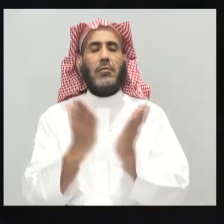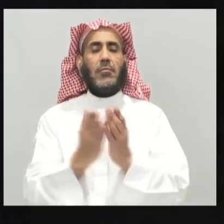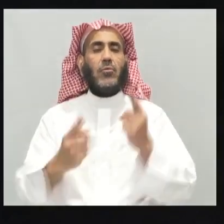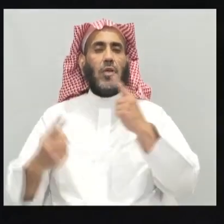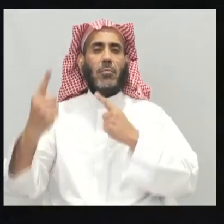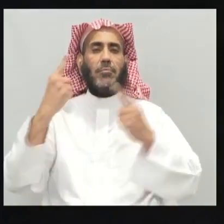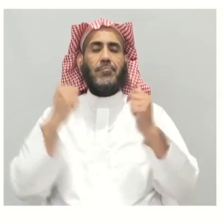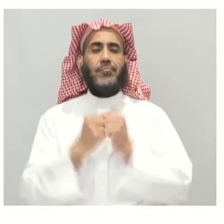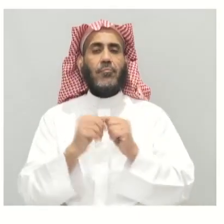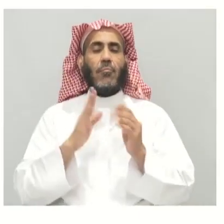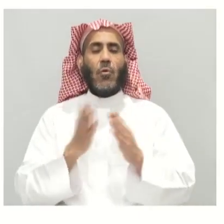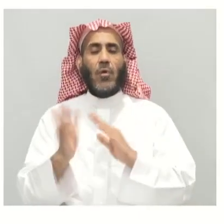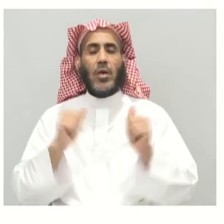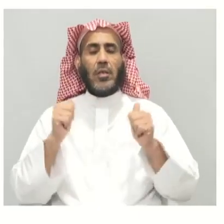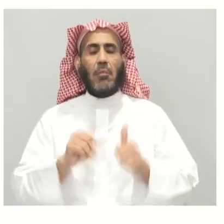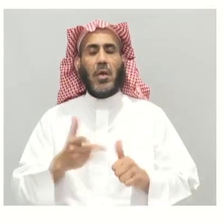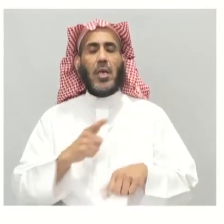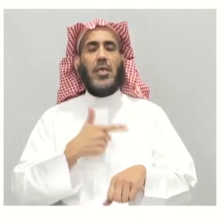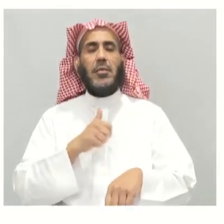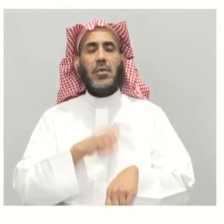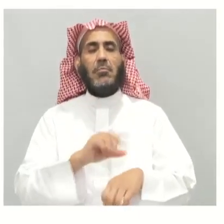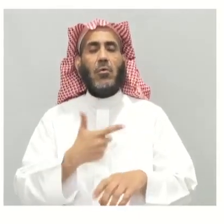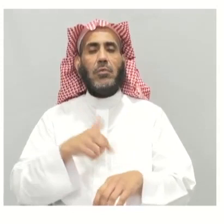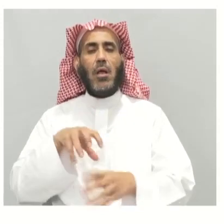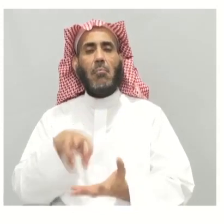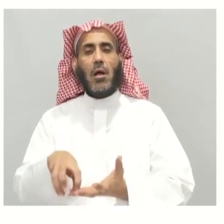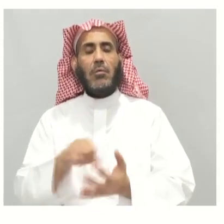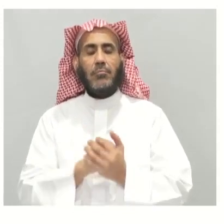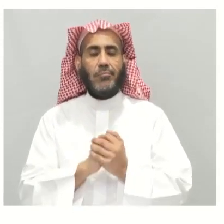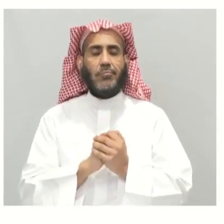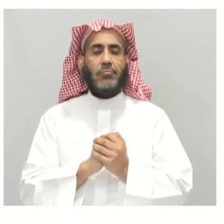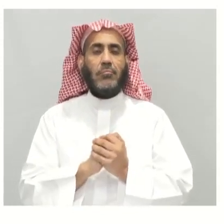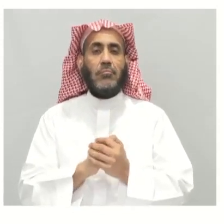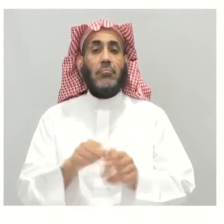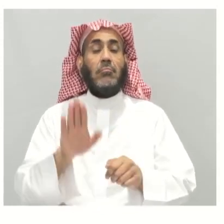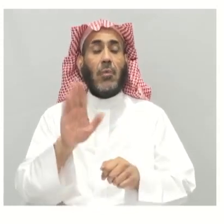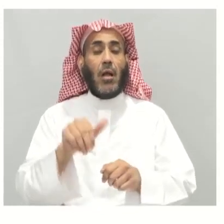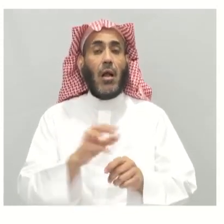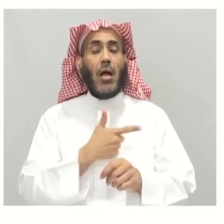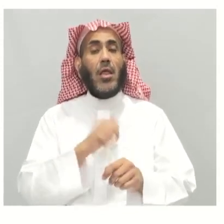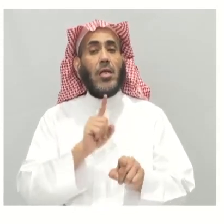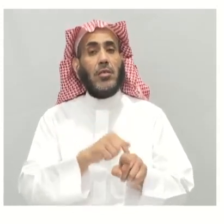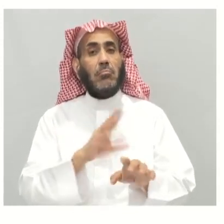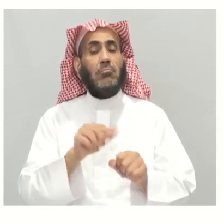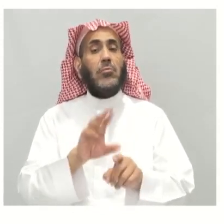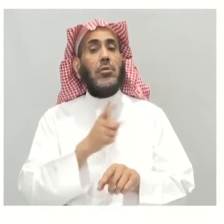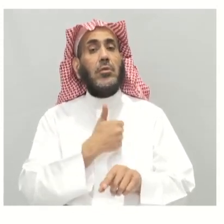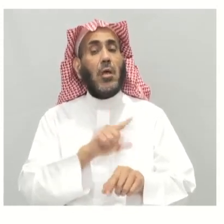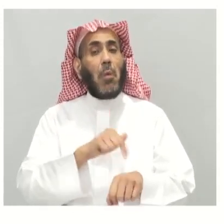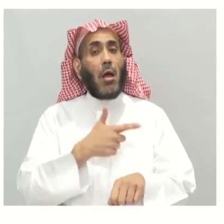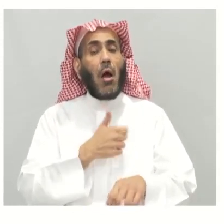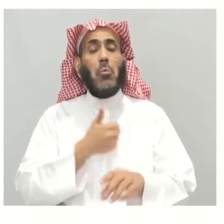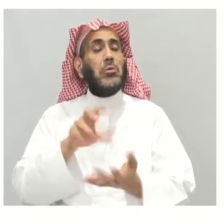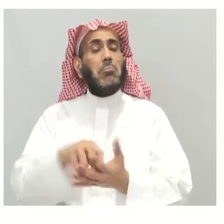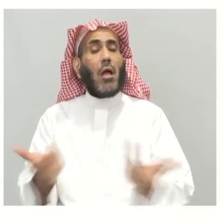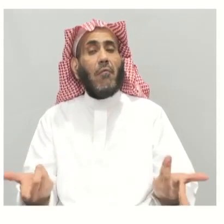سابقا، أن يفرق الطالب بين اسمي الزمان والمكان، هل هذا الاسم اسم زمان أو اسم مكان،